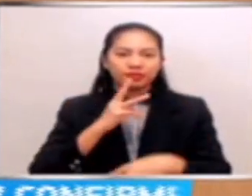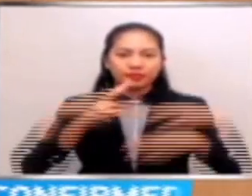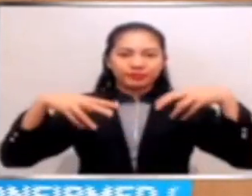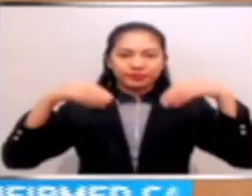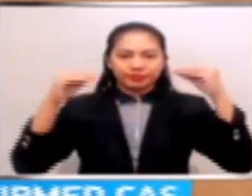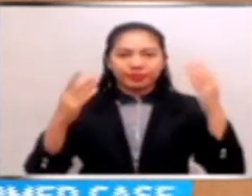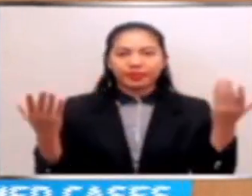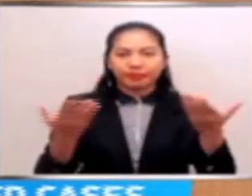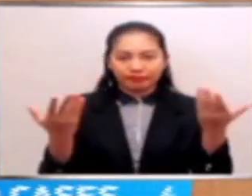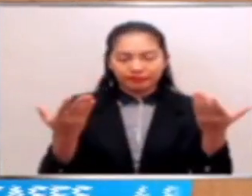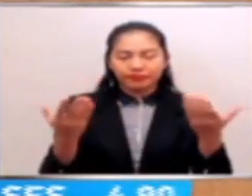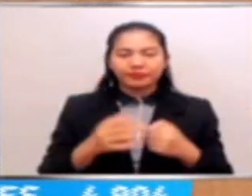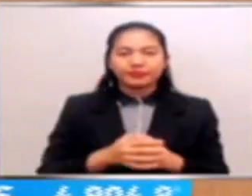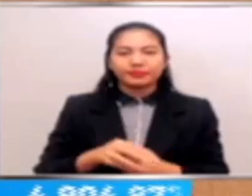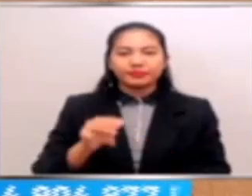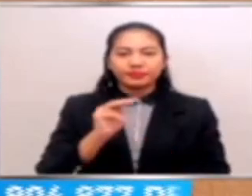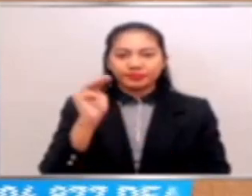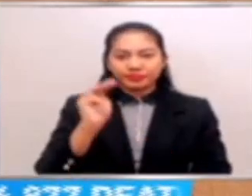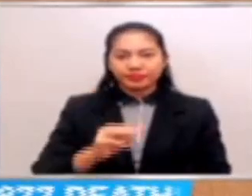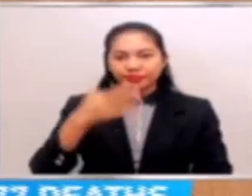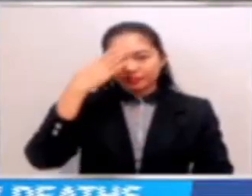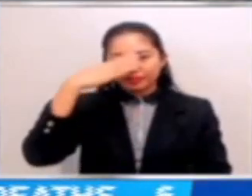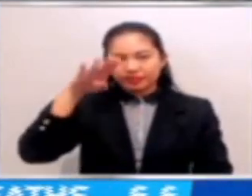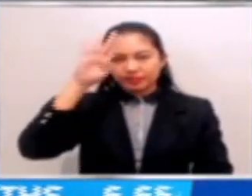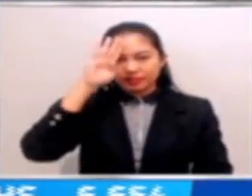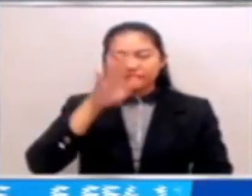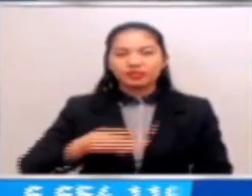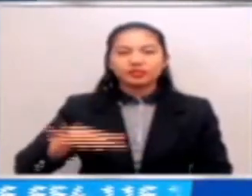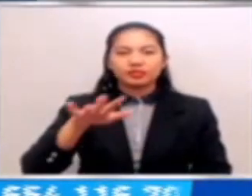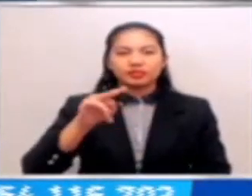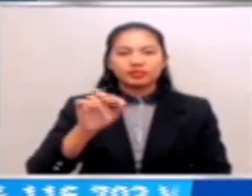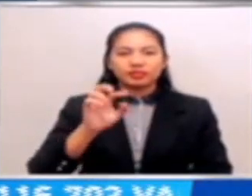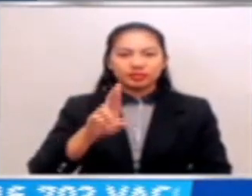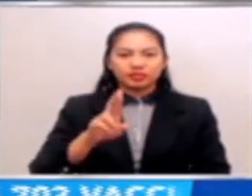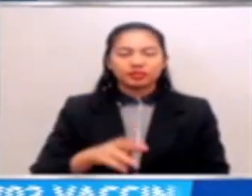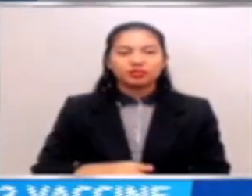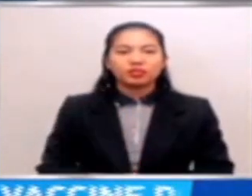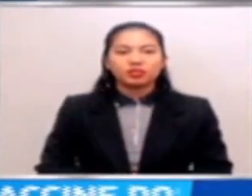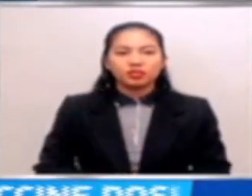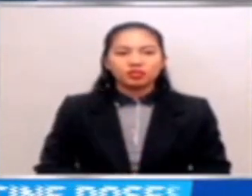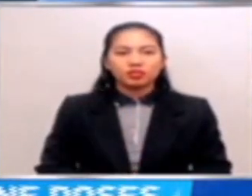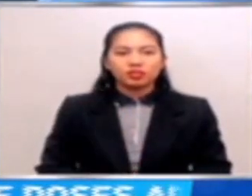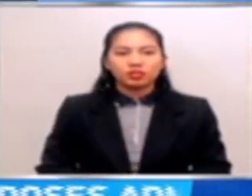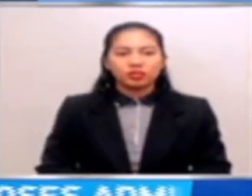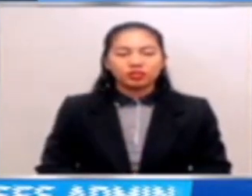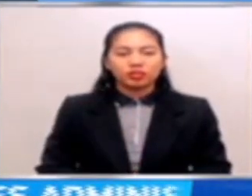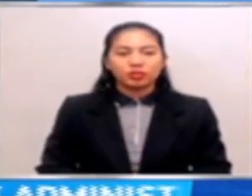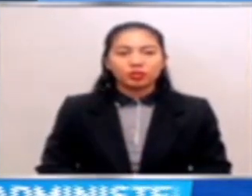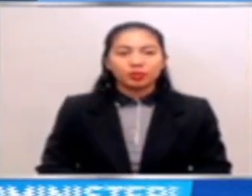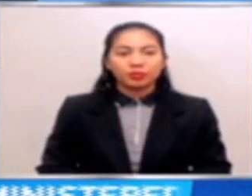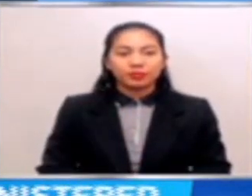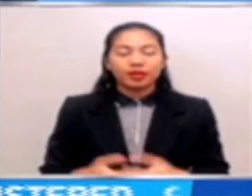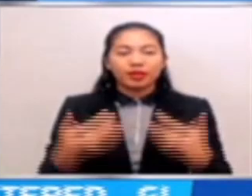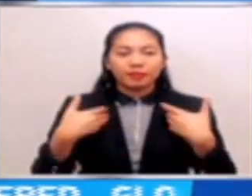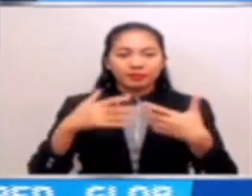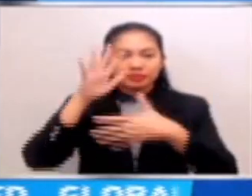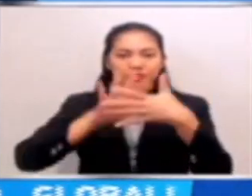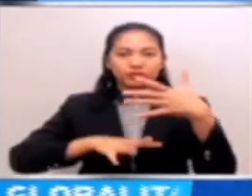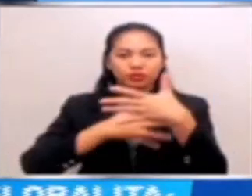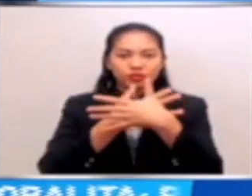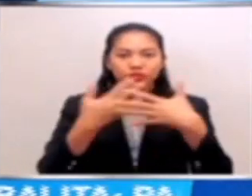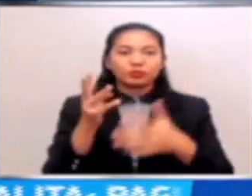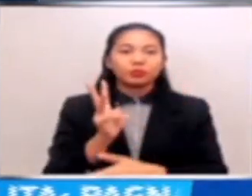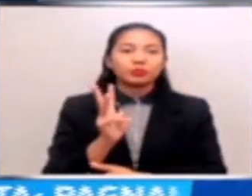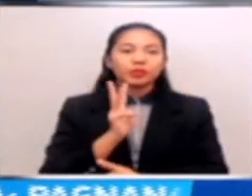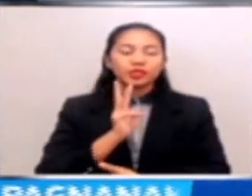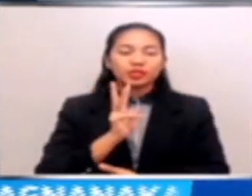October 25 hanggang 28. Nasa 25 hanggang 85 hours ang nakaschedule na water supply interruption sa